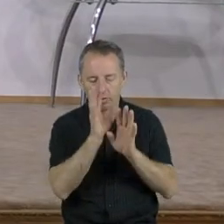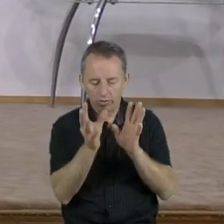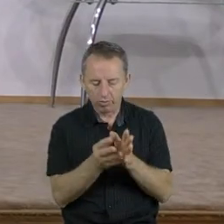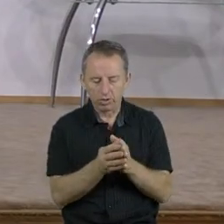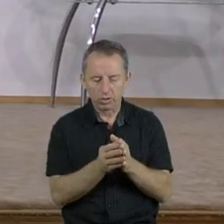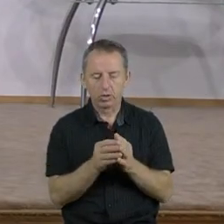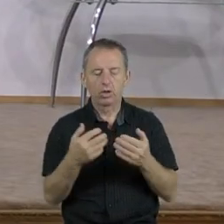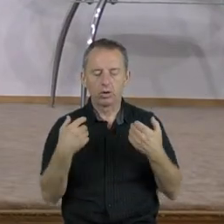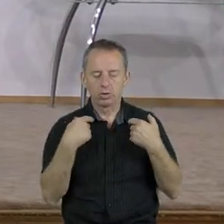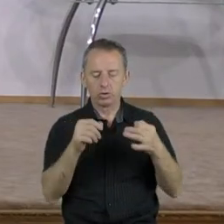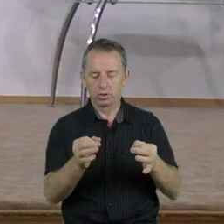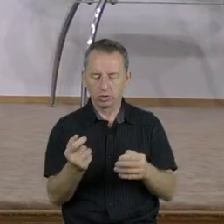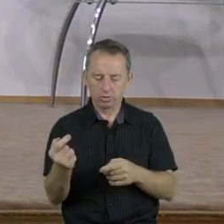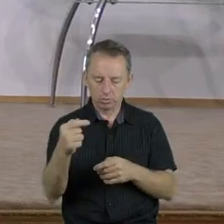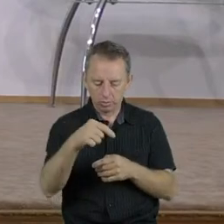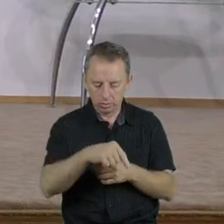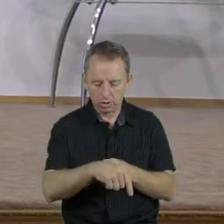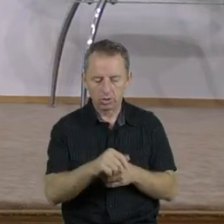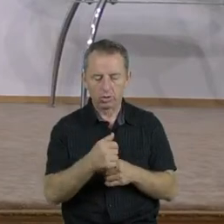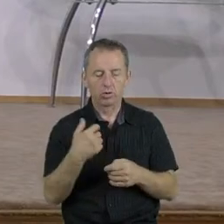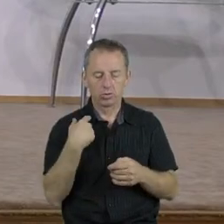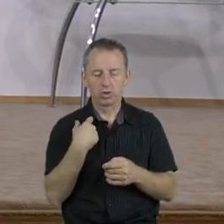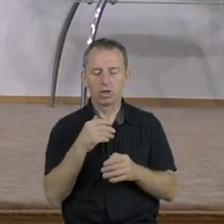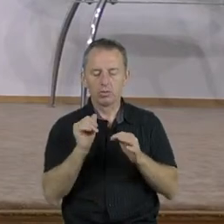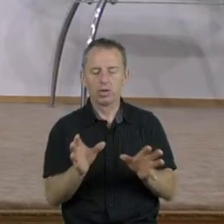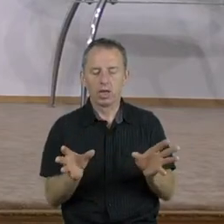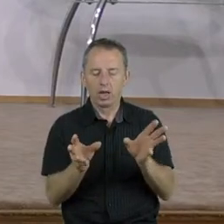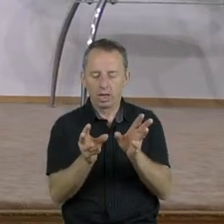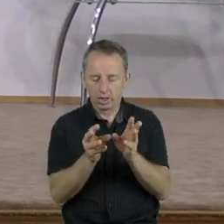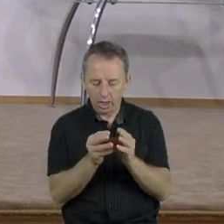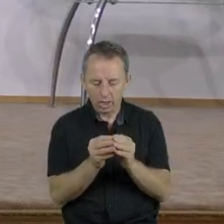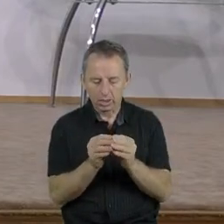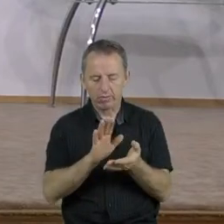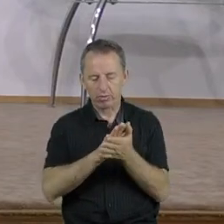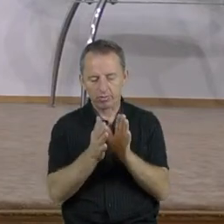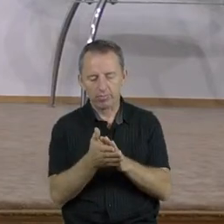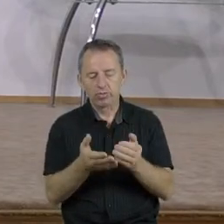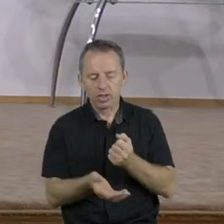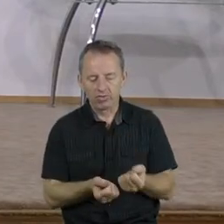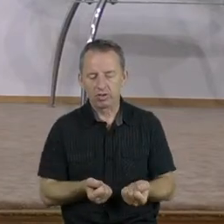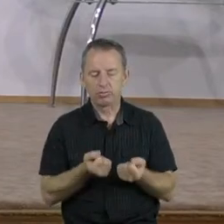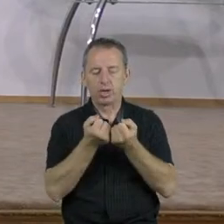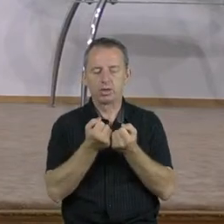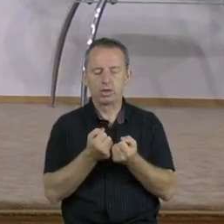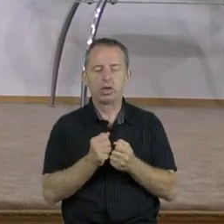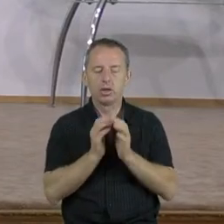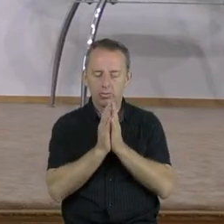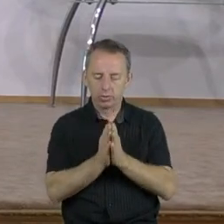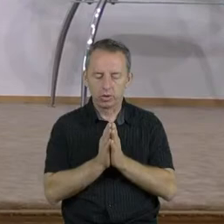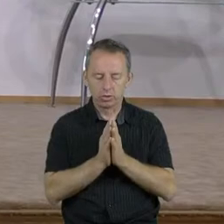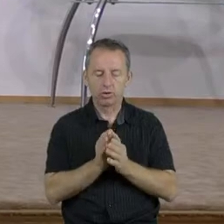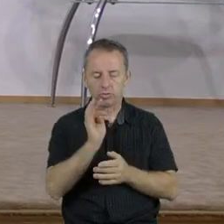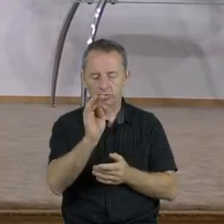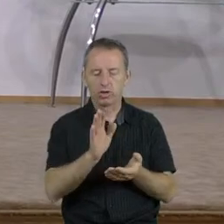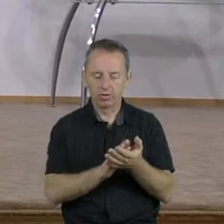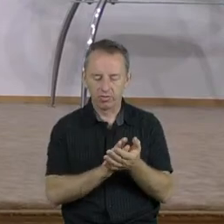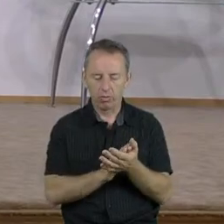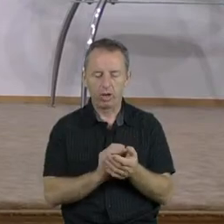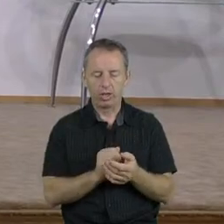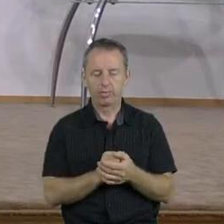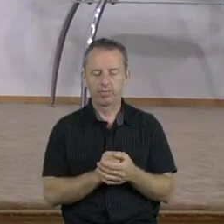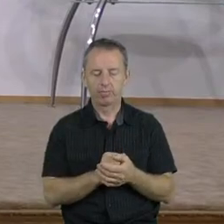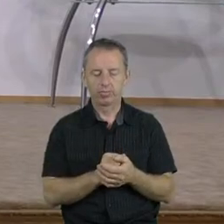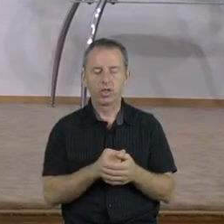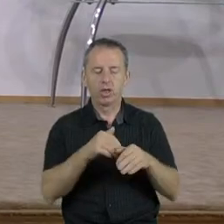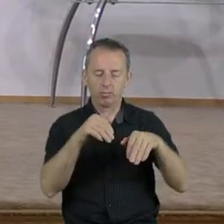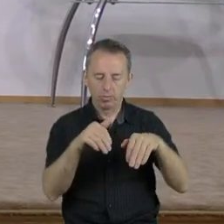przychodzili tutaj, do Twojego ciała Chrystusowego, abyśmy mogli się razem wzmacniać, aby wszystkie członki Twojego ciała